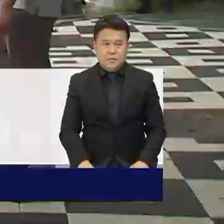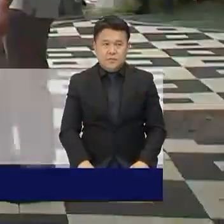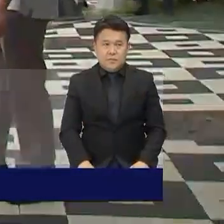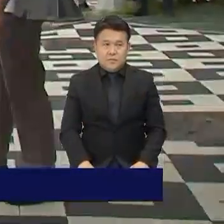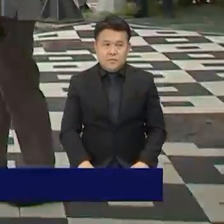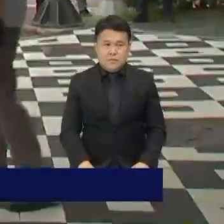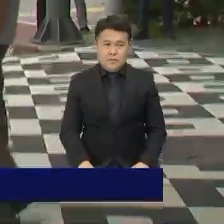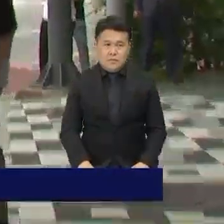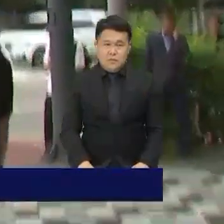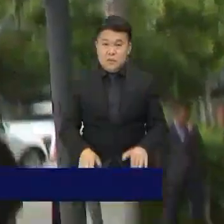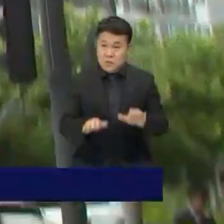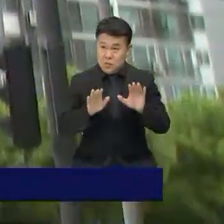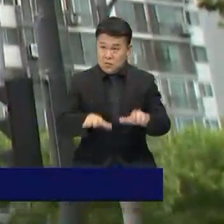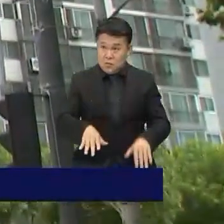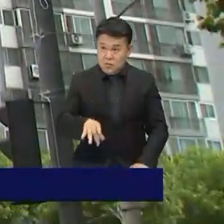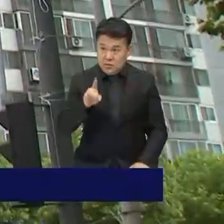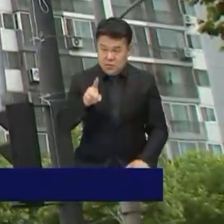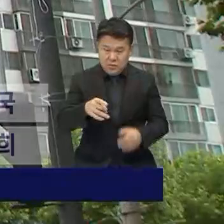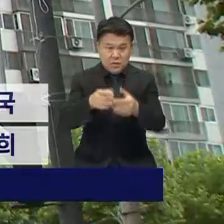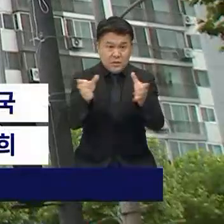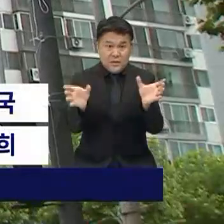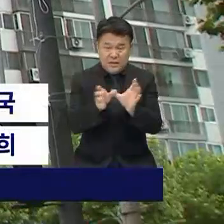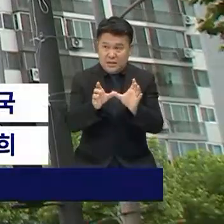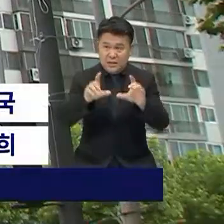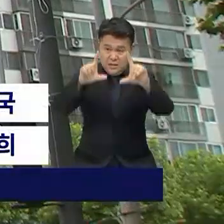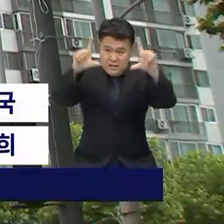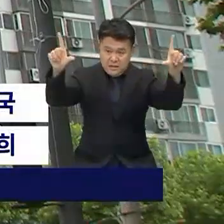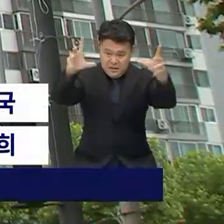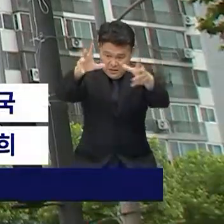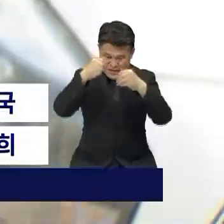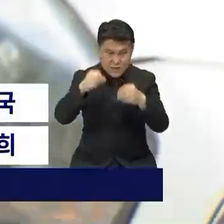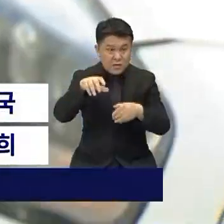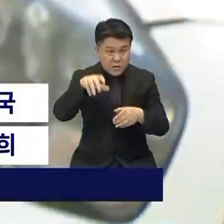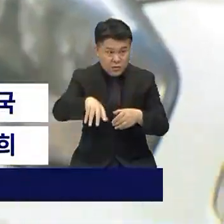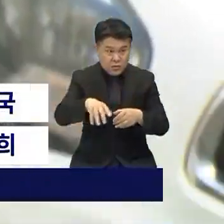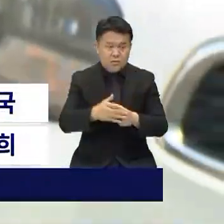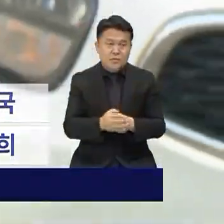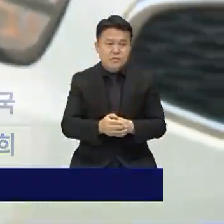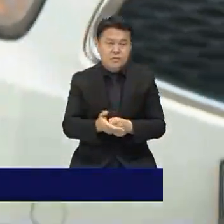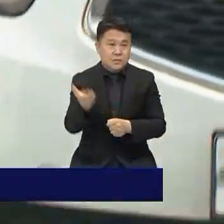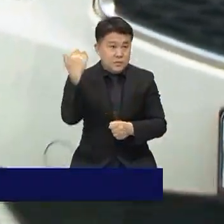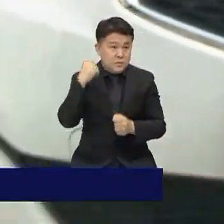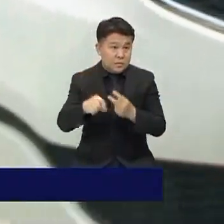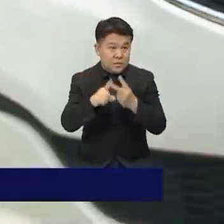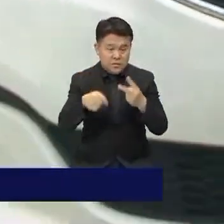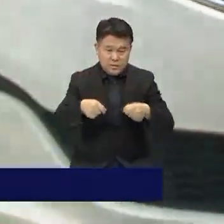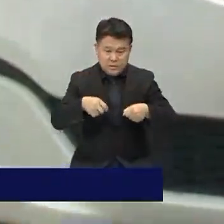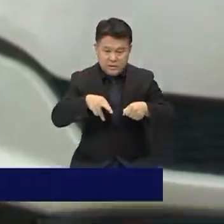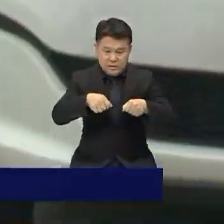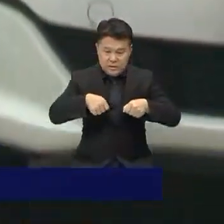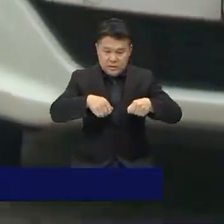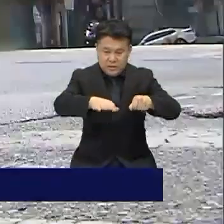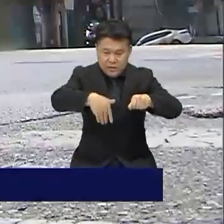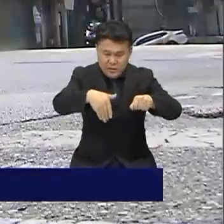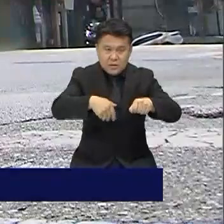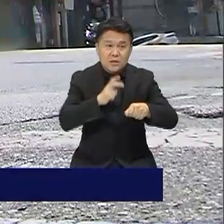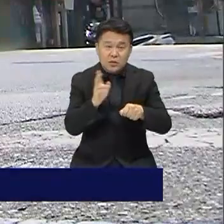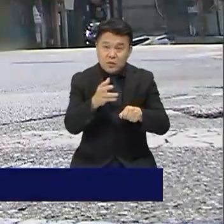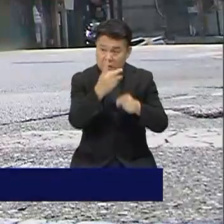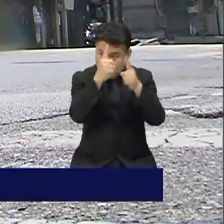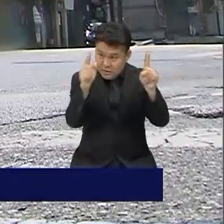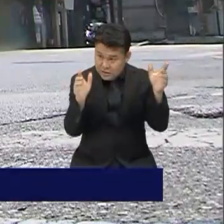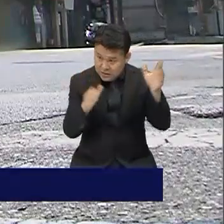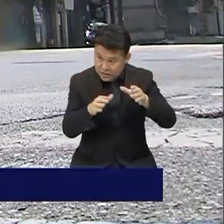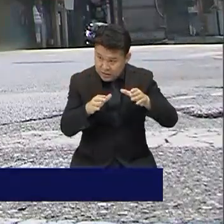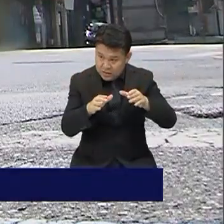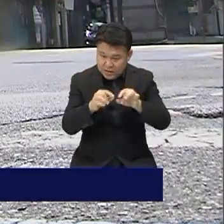겁니다. 오늘 첫 정당 현수막 철거에 나선 인천연수구에선 지난 2월 전동킥보드를 타던 20대 대학생이